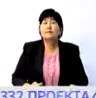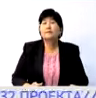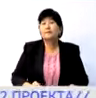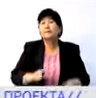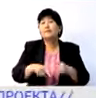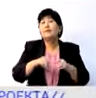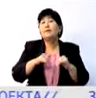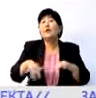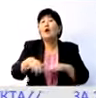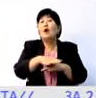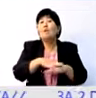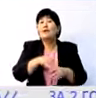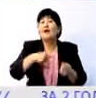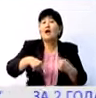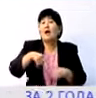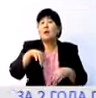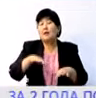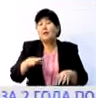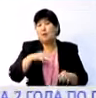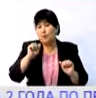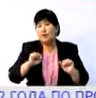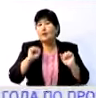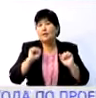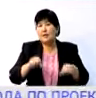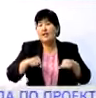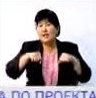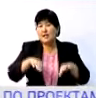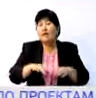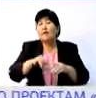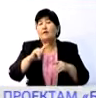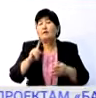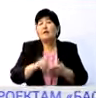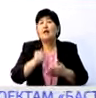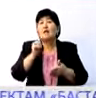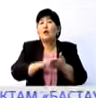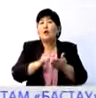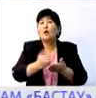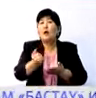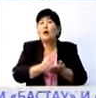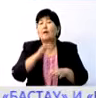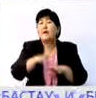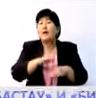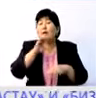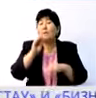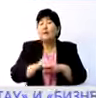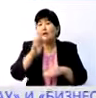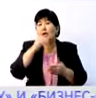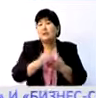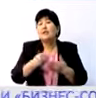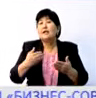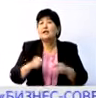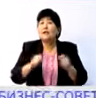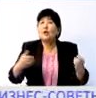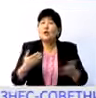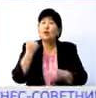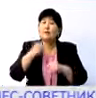Через развитие массового предпринимательства мы сможем решить вопрос расширения налогооблагаемой базы, пополнения бюджета, создания новых рабочих